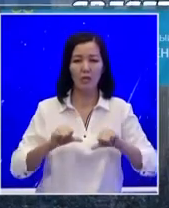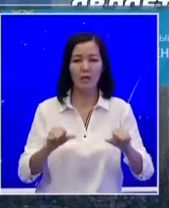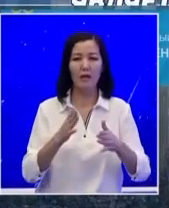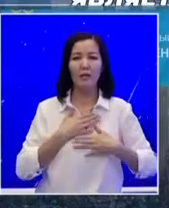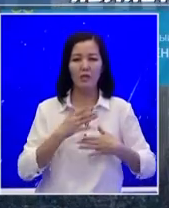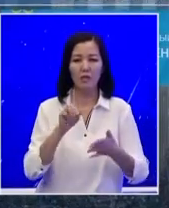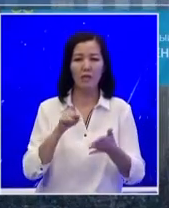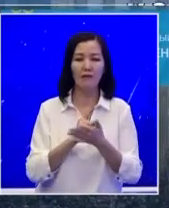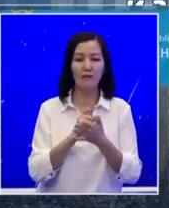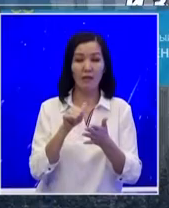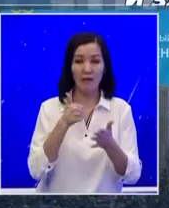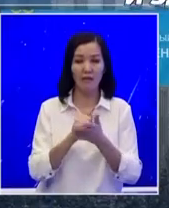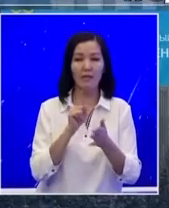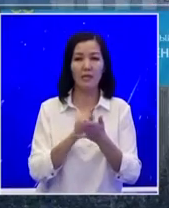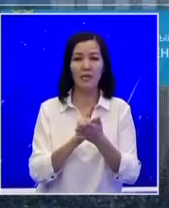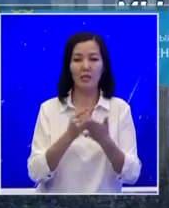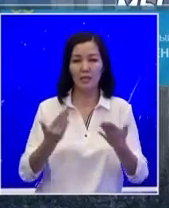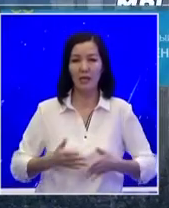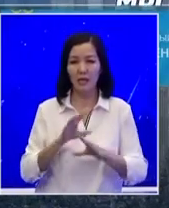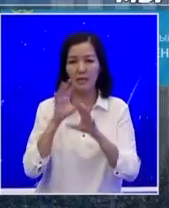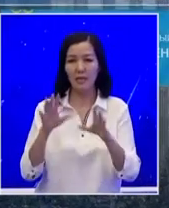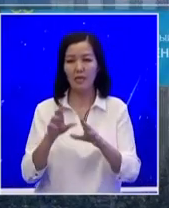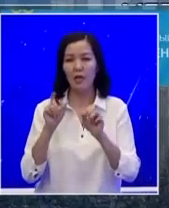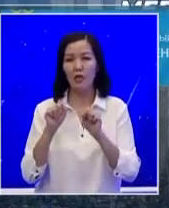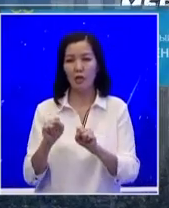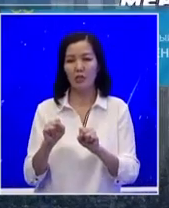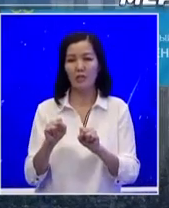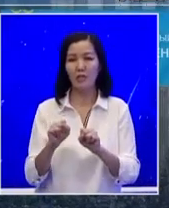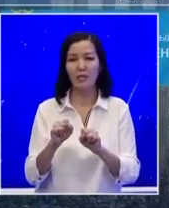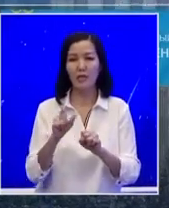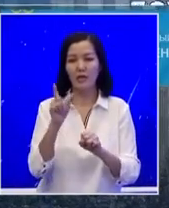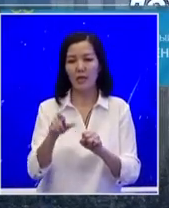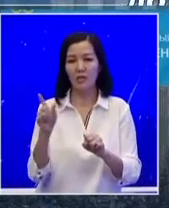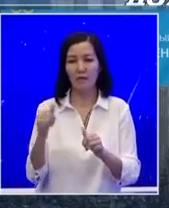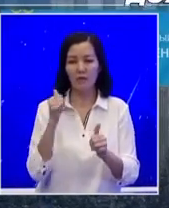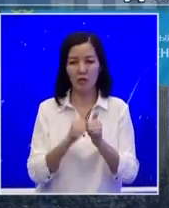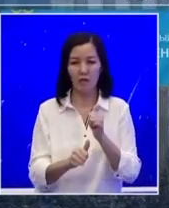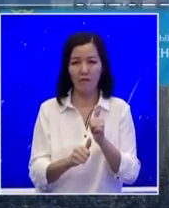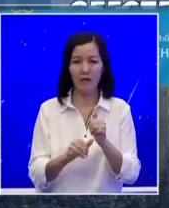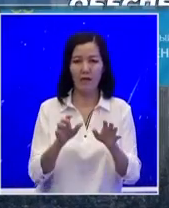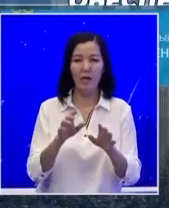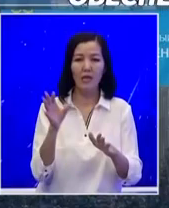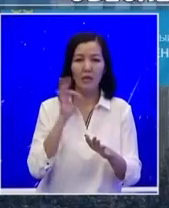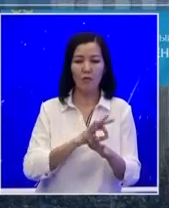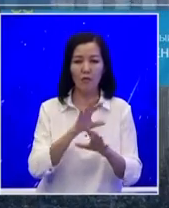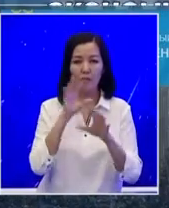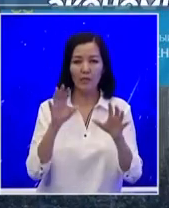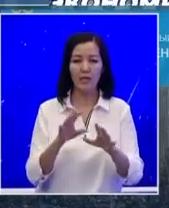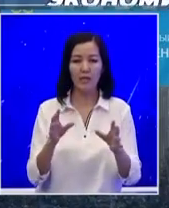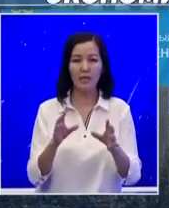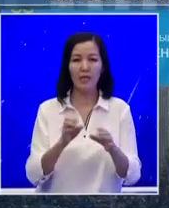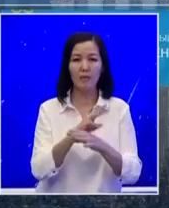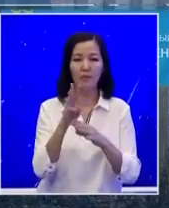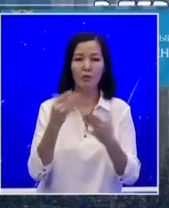главной задачей является сохранение жизни и здоровья граждан. Мы также принимаем меры по сохранению доходов населения,